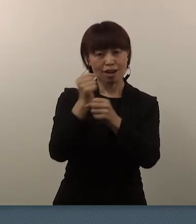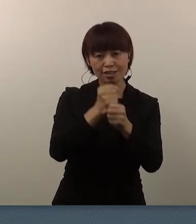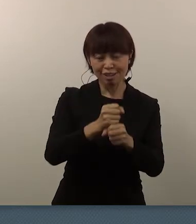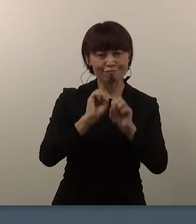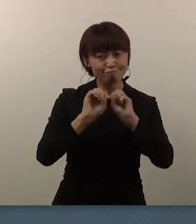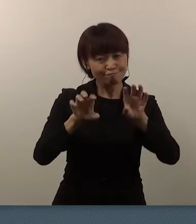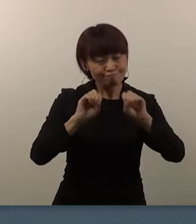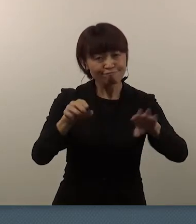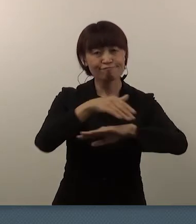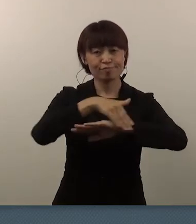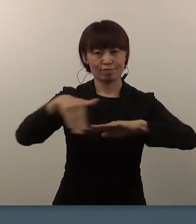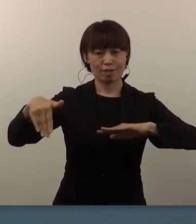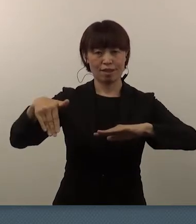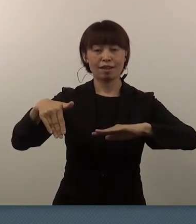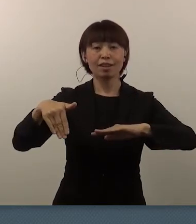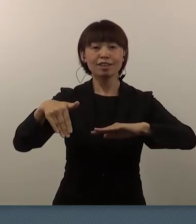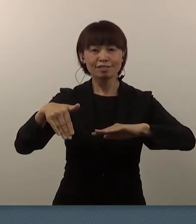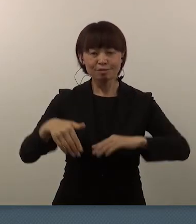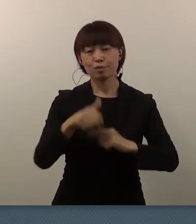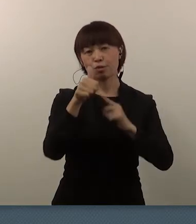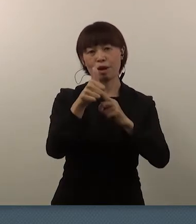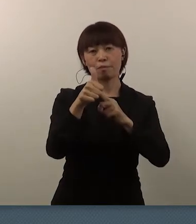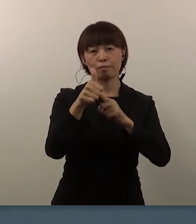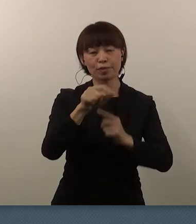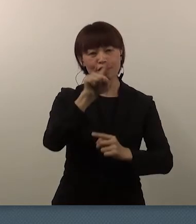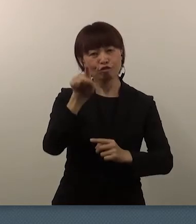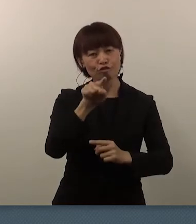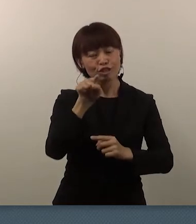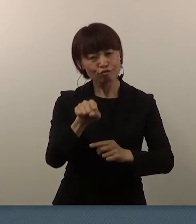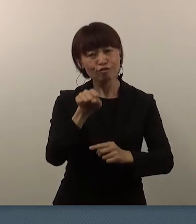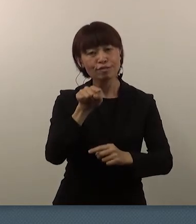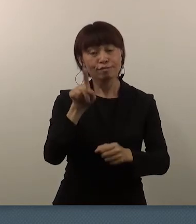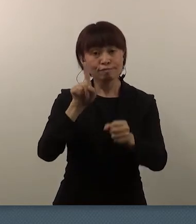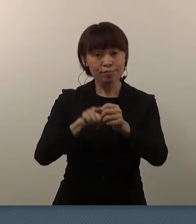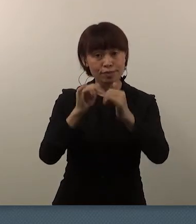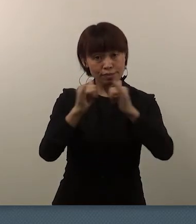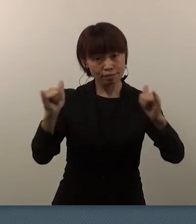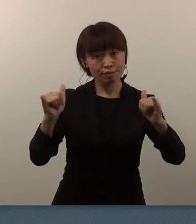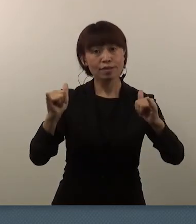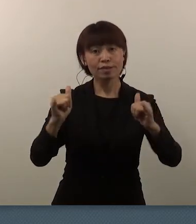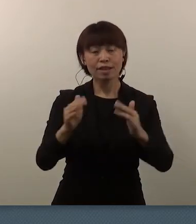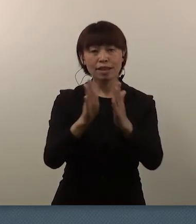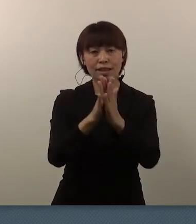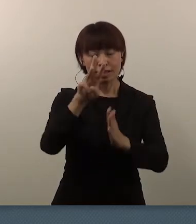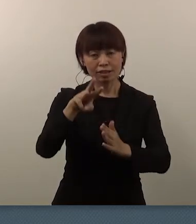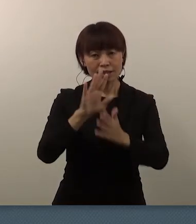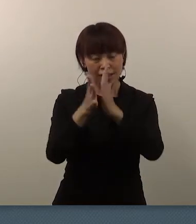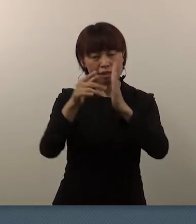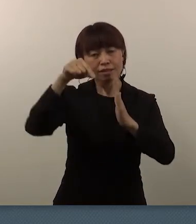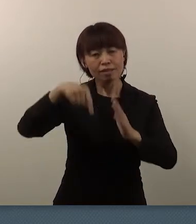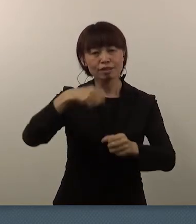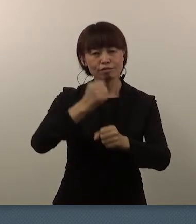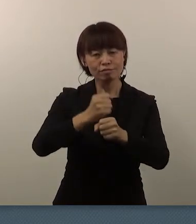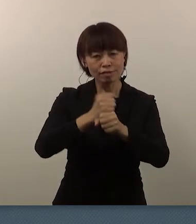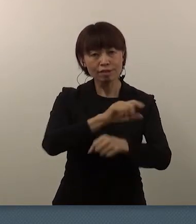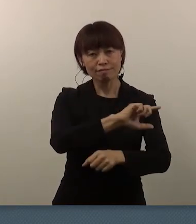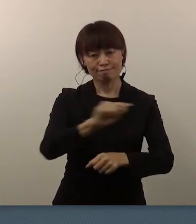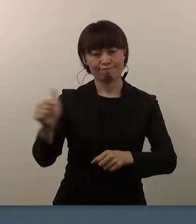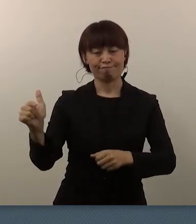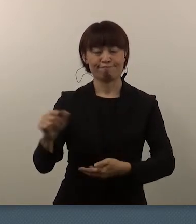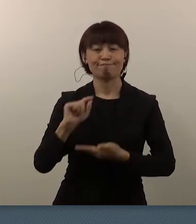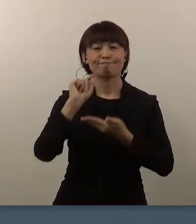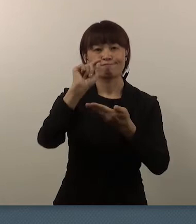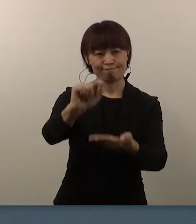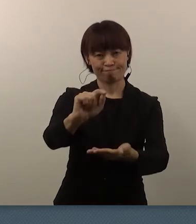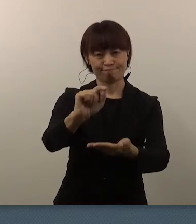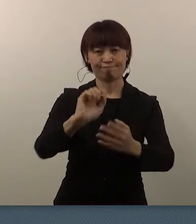未病マンによる未病改善クイズに正解された方には神奈川県産こんにゃくゼリーやオリジナルグッズをプレゼントいた